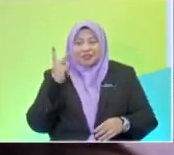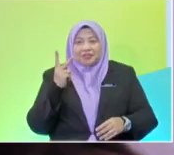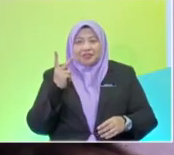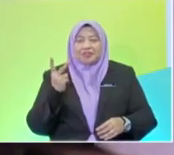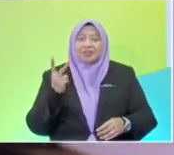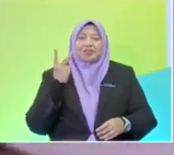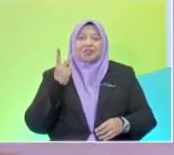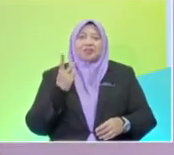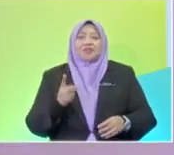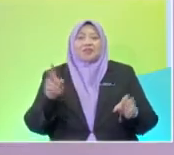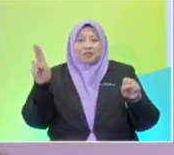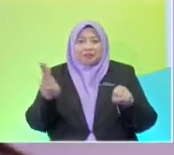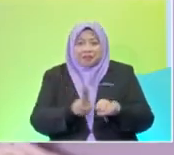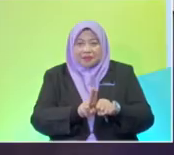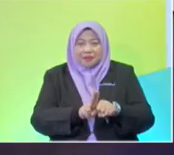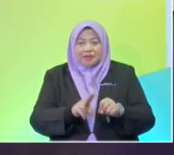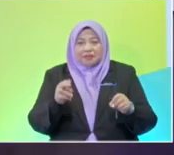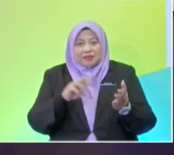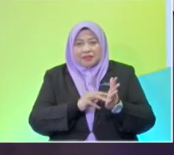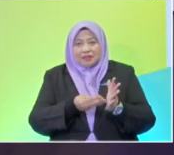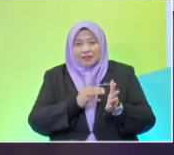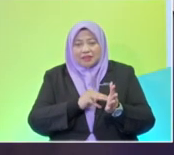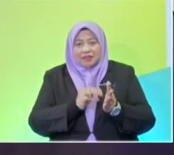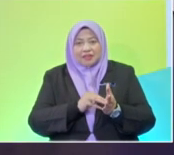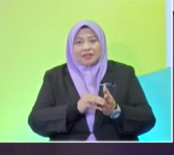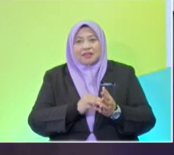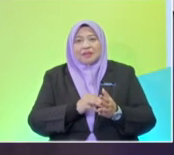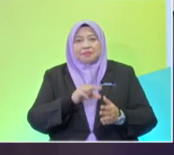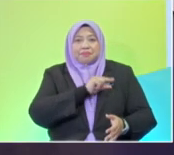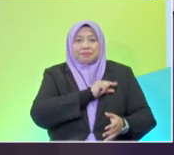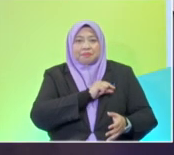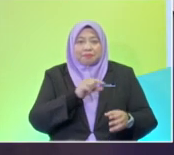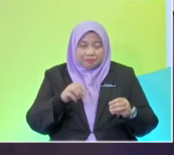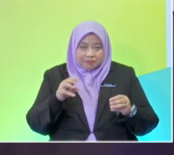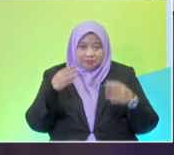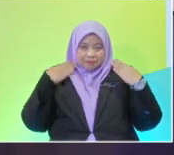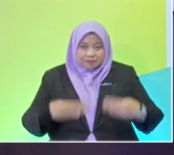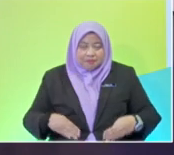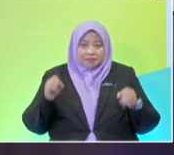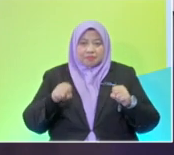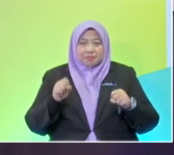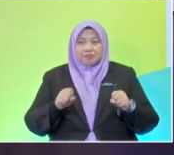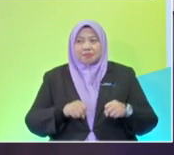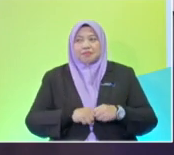tunggu oke magnetnya pink baju nih boleh lah ditarik nih